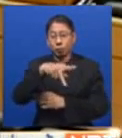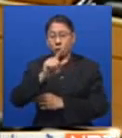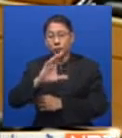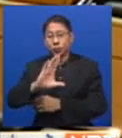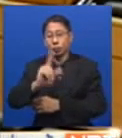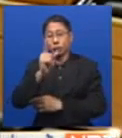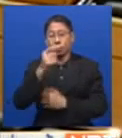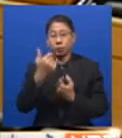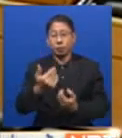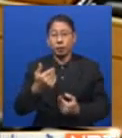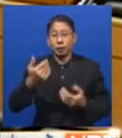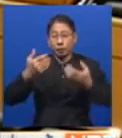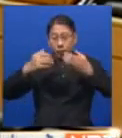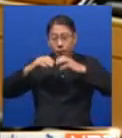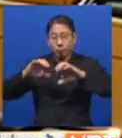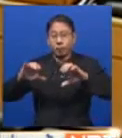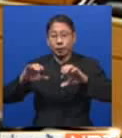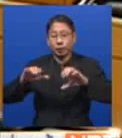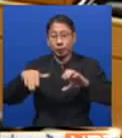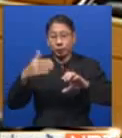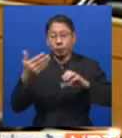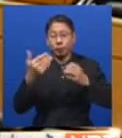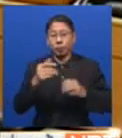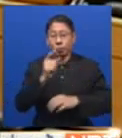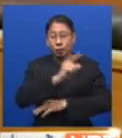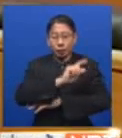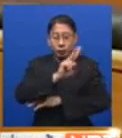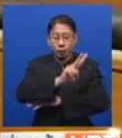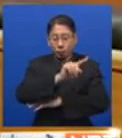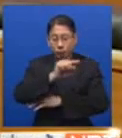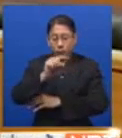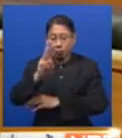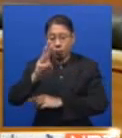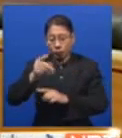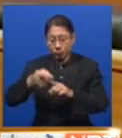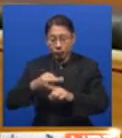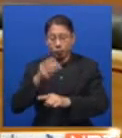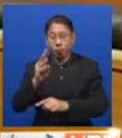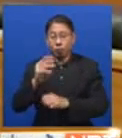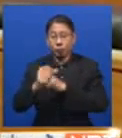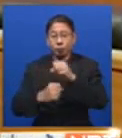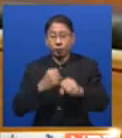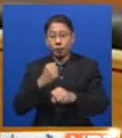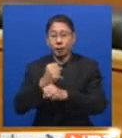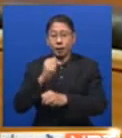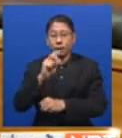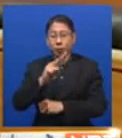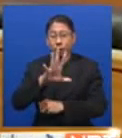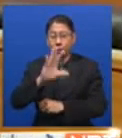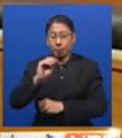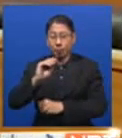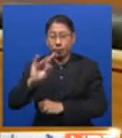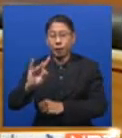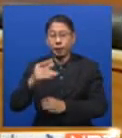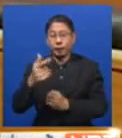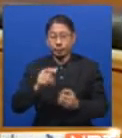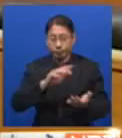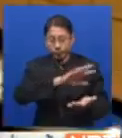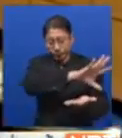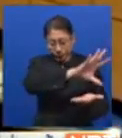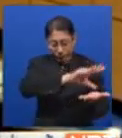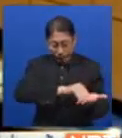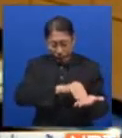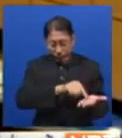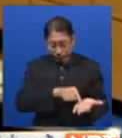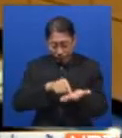ค่ะ พิจารณาคำขอแก้ไขร่างรัฐธรรมนูญวันนี้คณะกรรมาธิการยกร่างรัฐธรรมนูญจะพิจารณาคำขอ